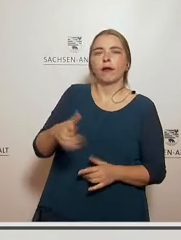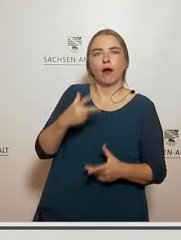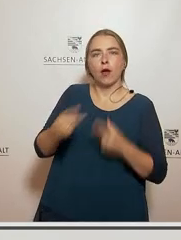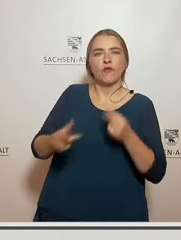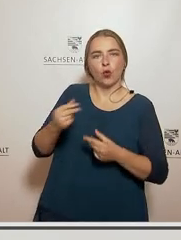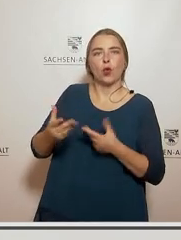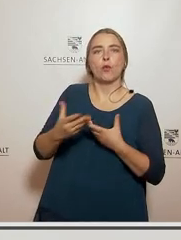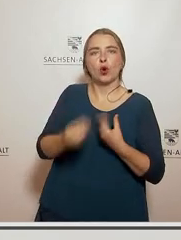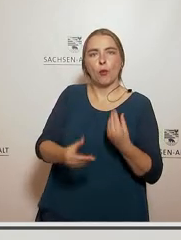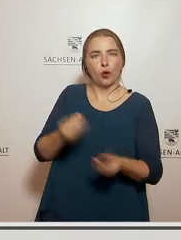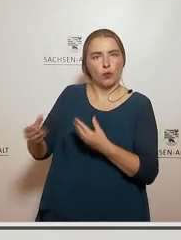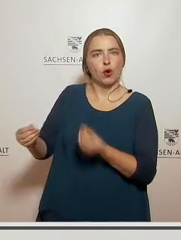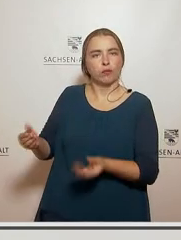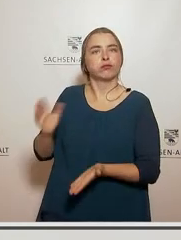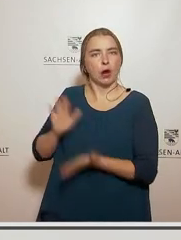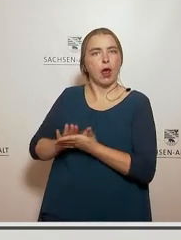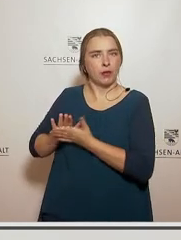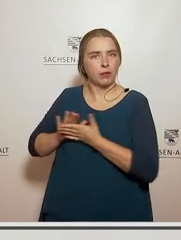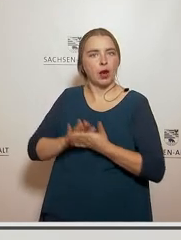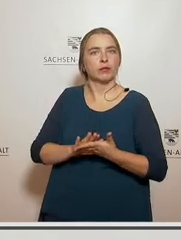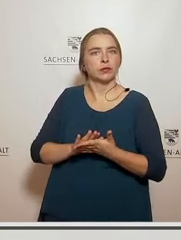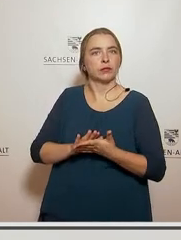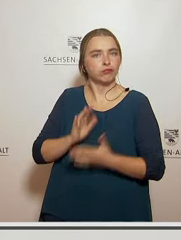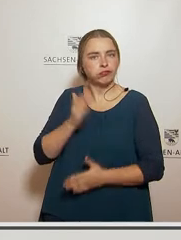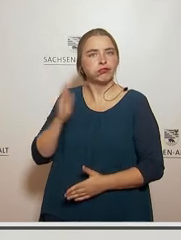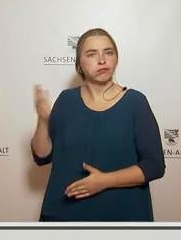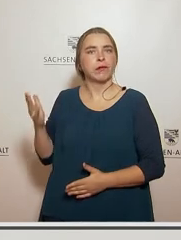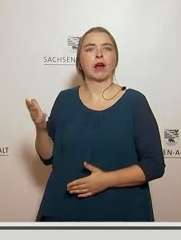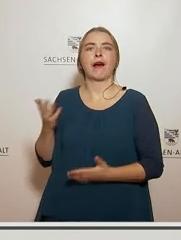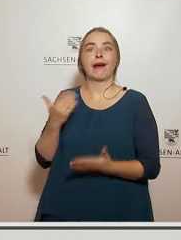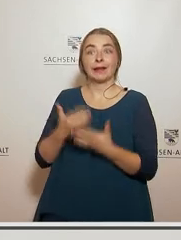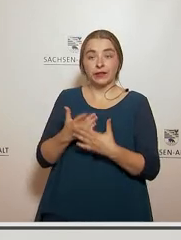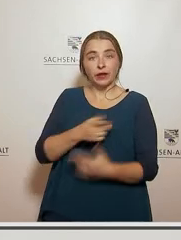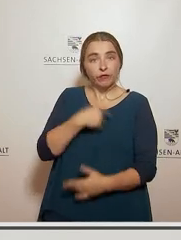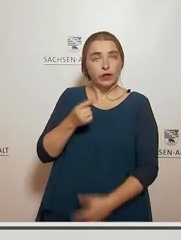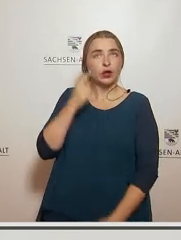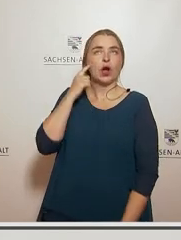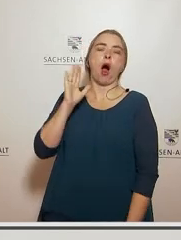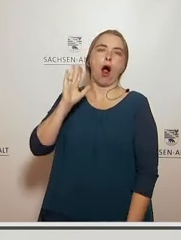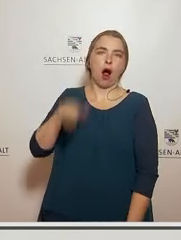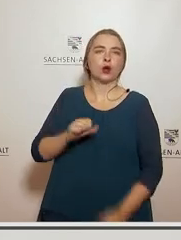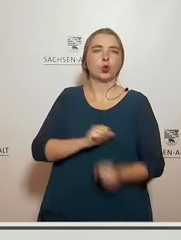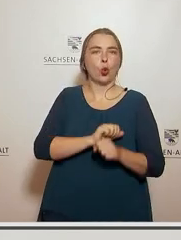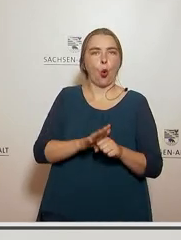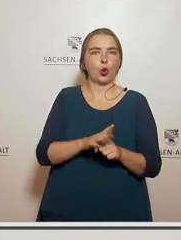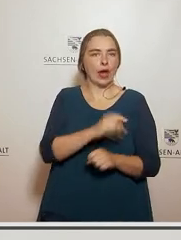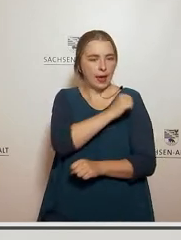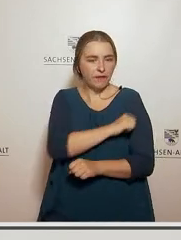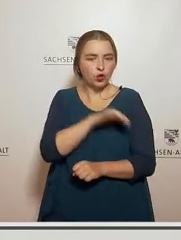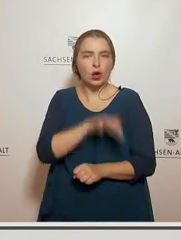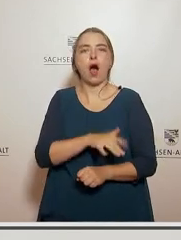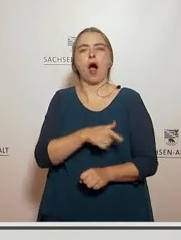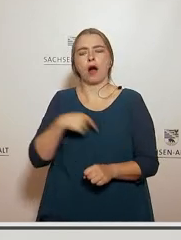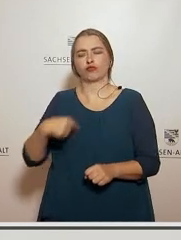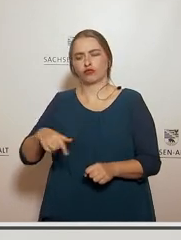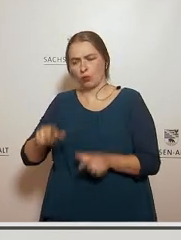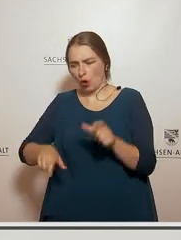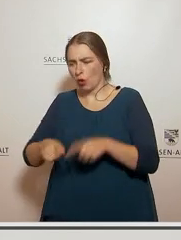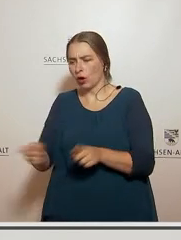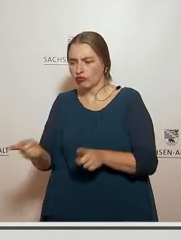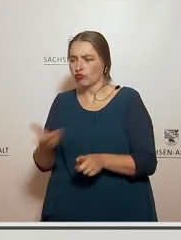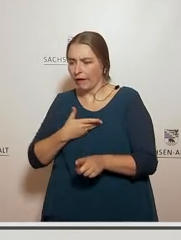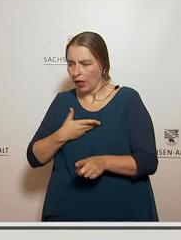lassen. Und von daher sind wir davon ausgegangen, dass es bei der Corona-Schutzimpfung genauso läuft. Ja, wir haben feststellen müssen, das ist nicht so.